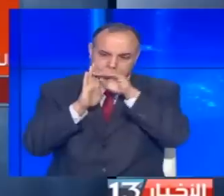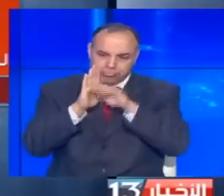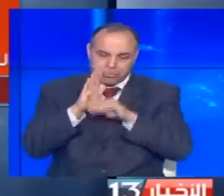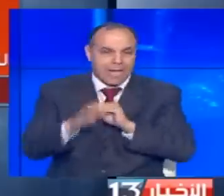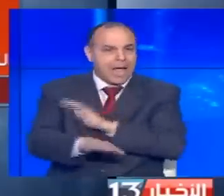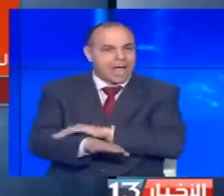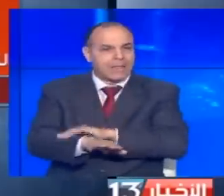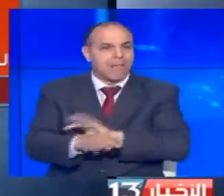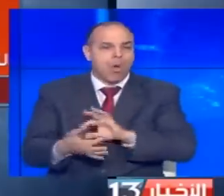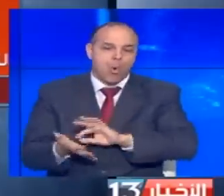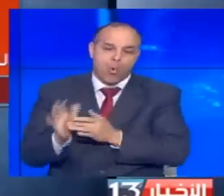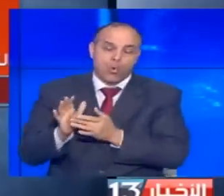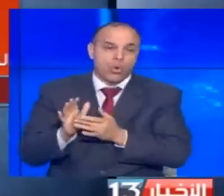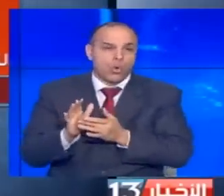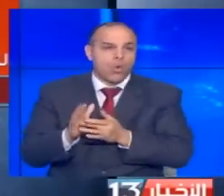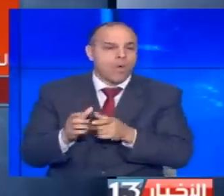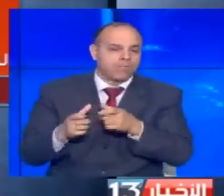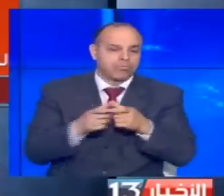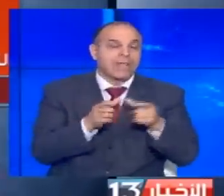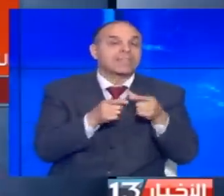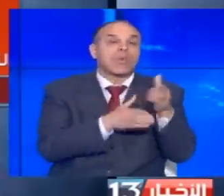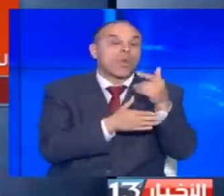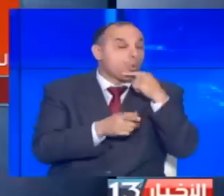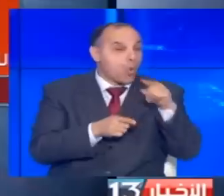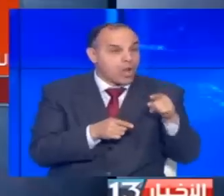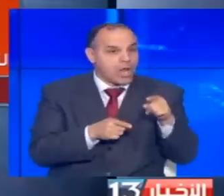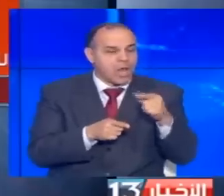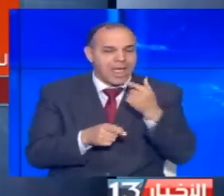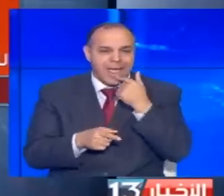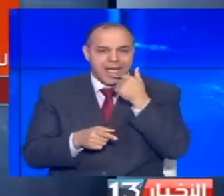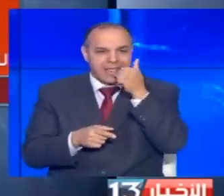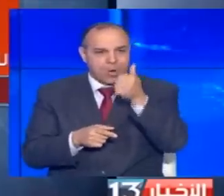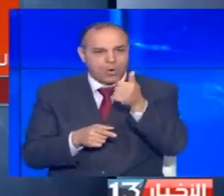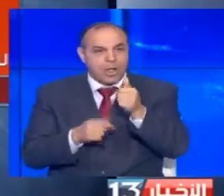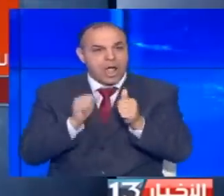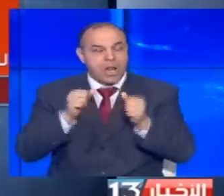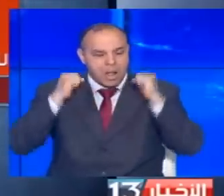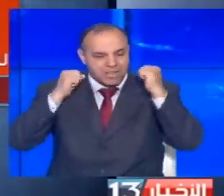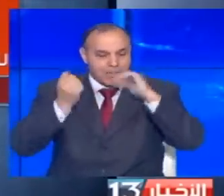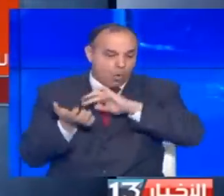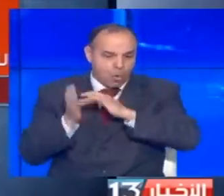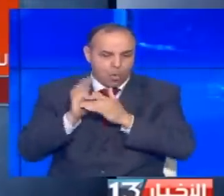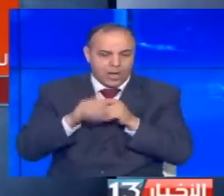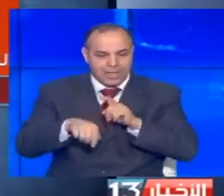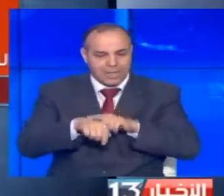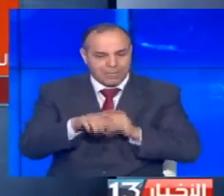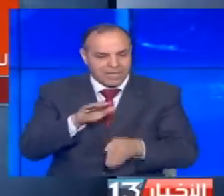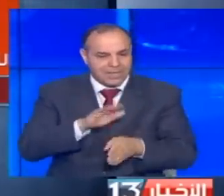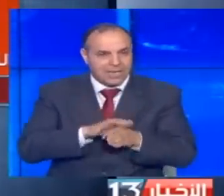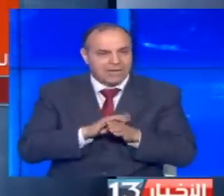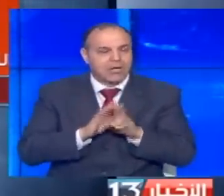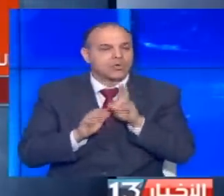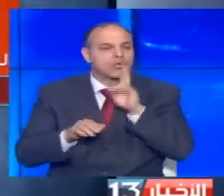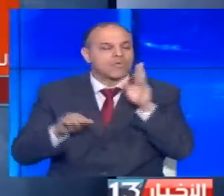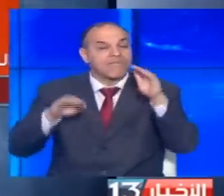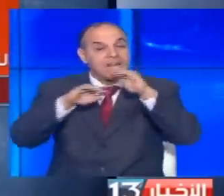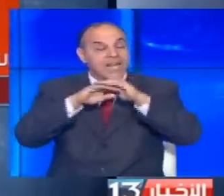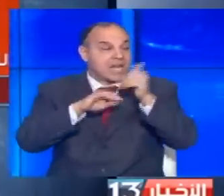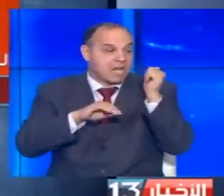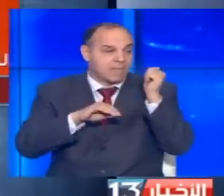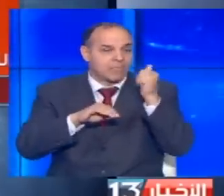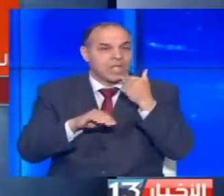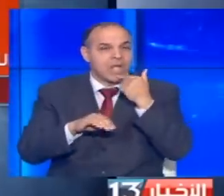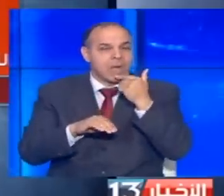اعوان الوظيفه العموميه والمنشات العموميه مشيره الى ان الاضراب ينطلق بدايه من منتصف الليله الفاصله بين